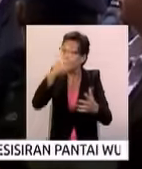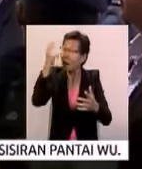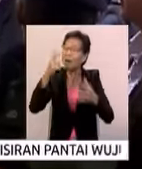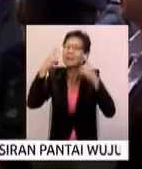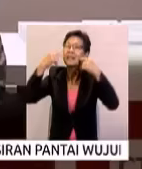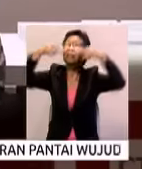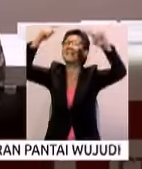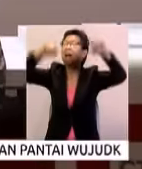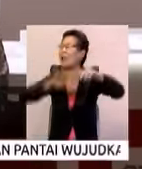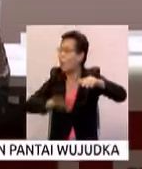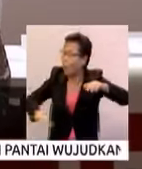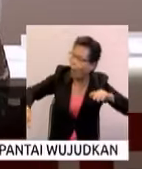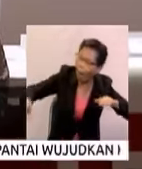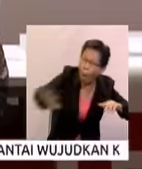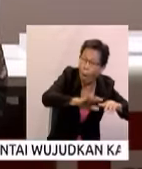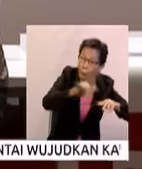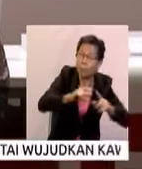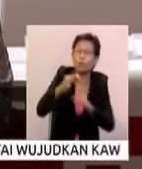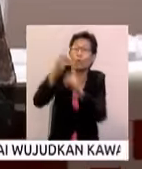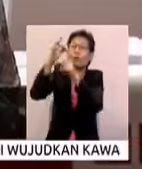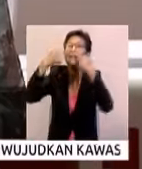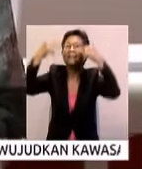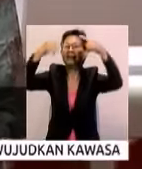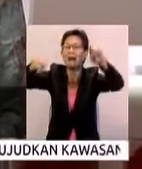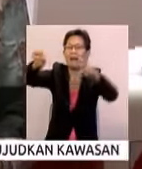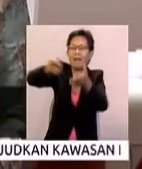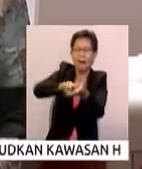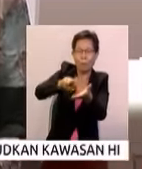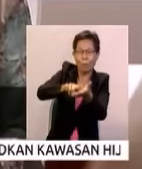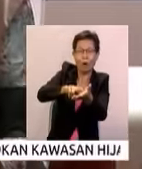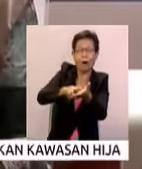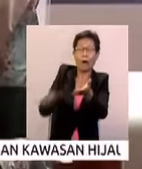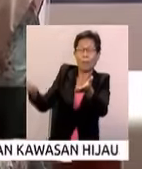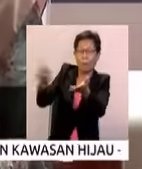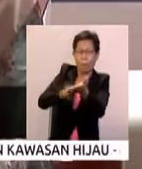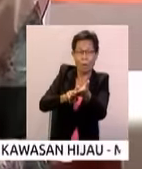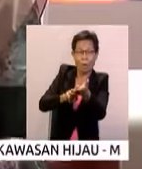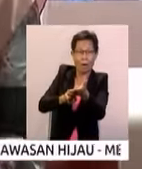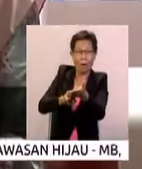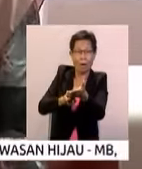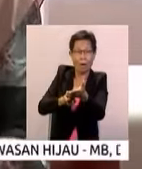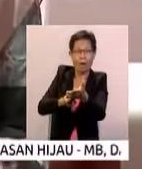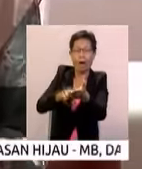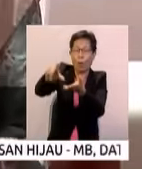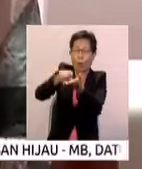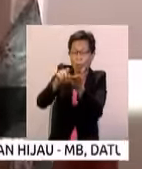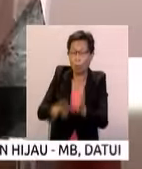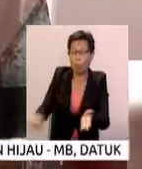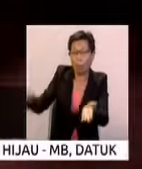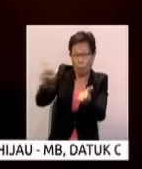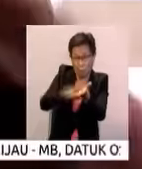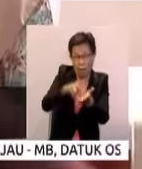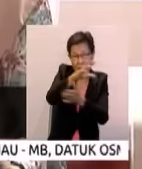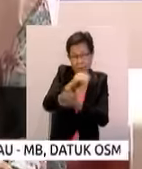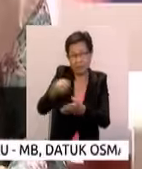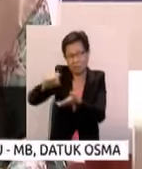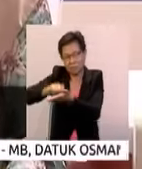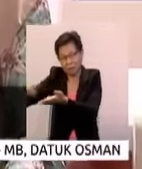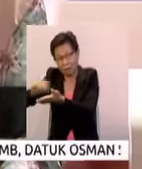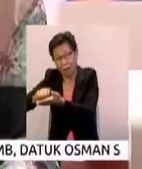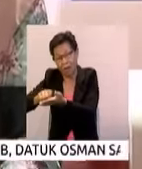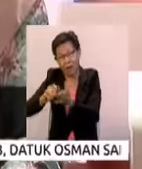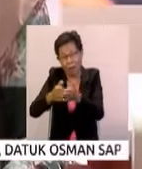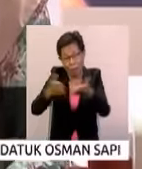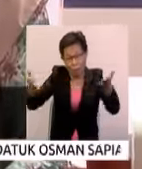termasuk saya sebut sekali lagi kejayaan laporan yang diberi oleh wartawan dan juga jurnalis